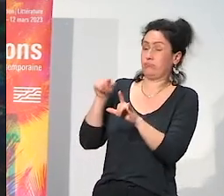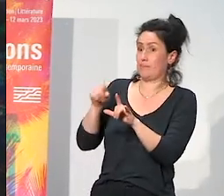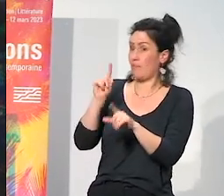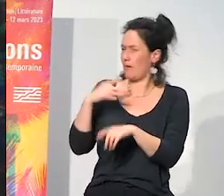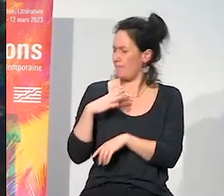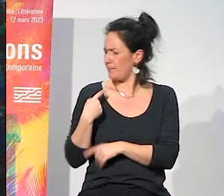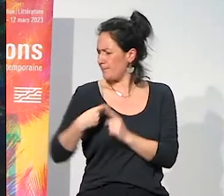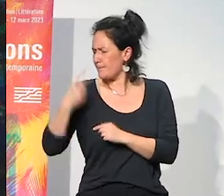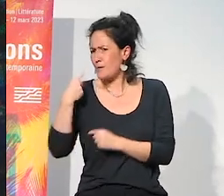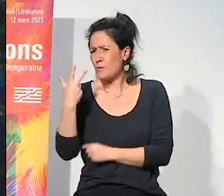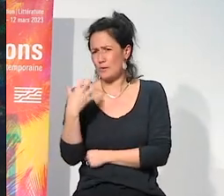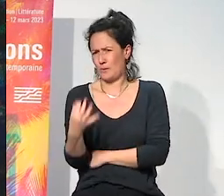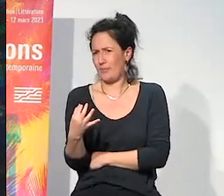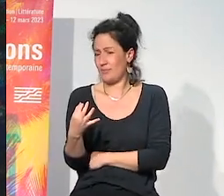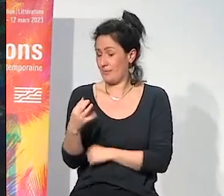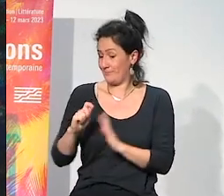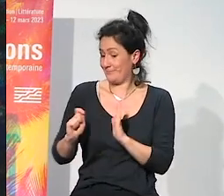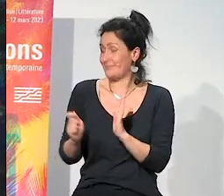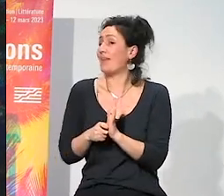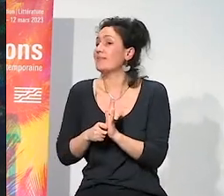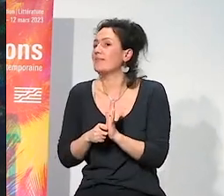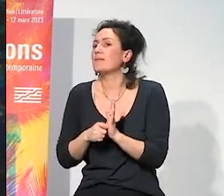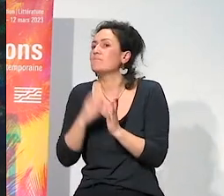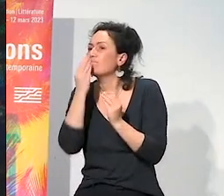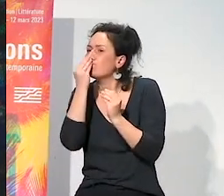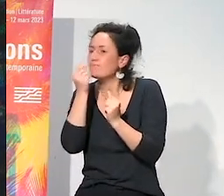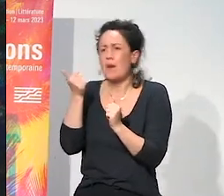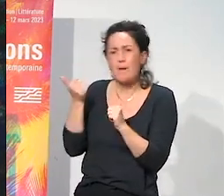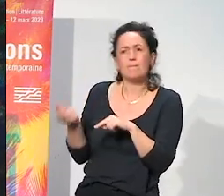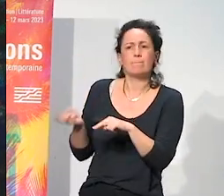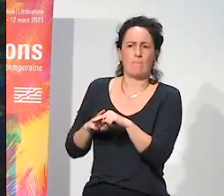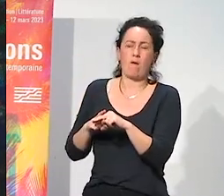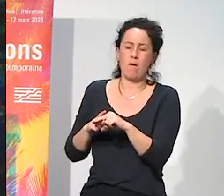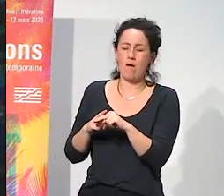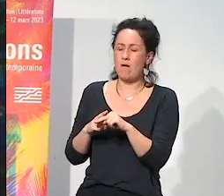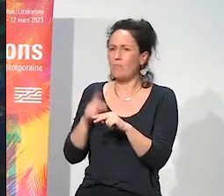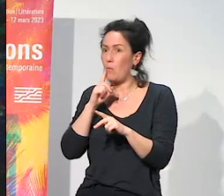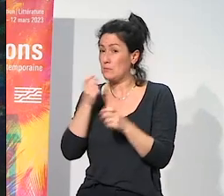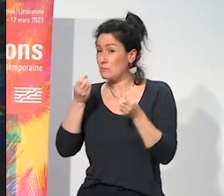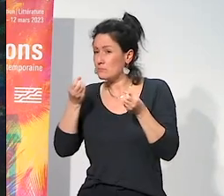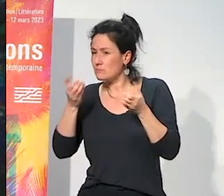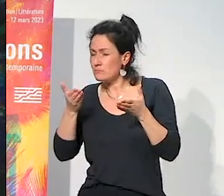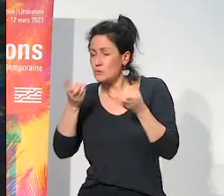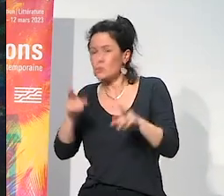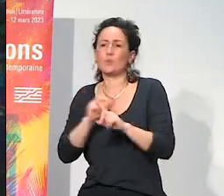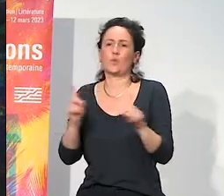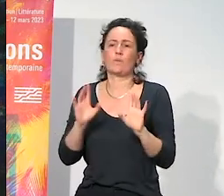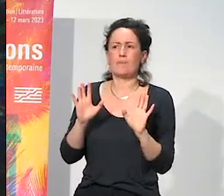3 semaines, à la date présumée de sa mort, puisque ce n'est pas tout à fait clair,